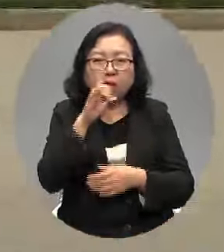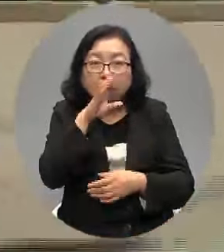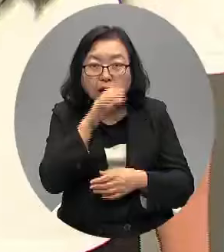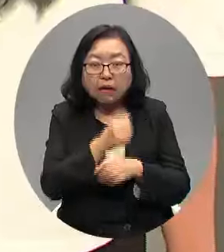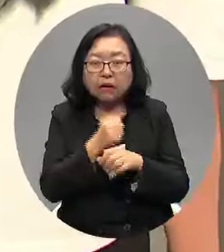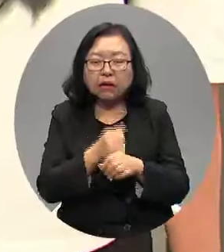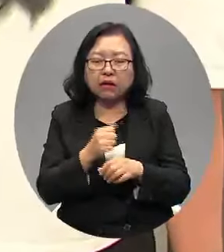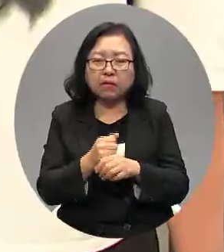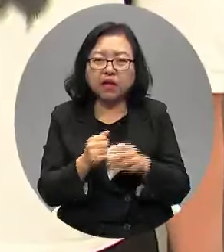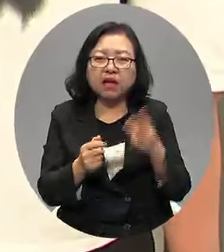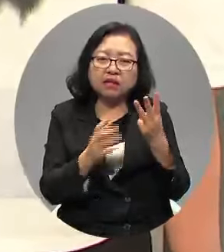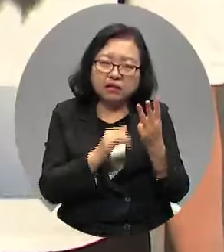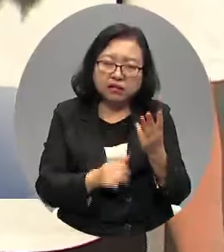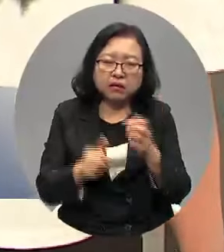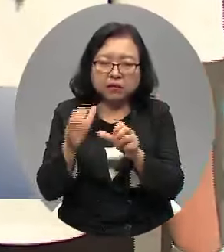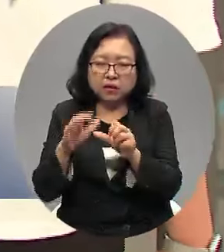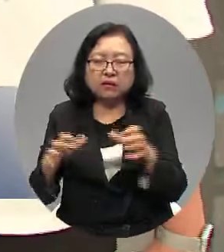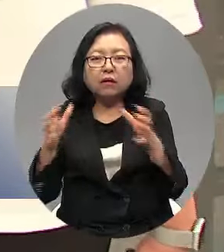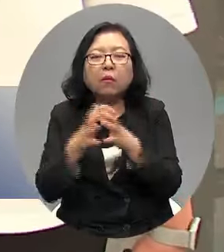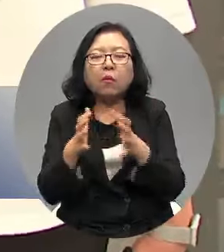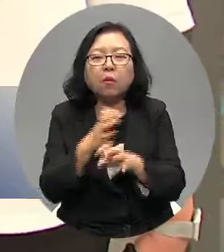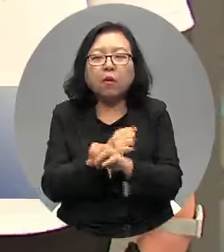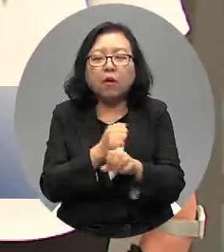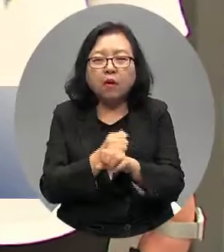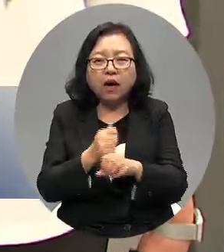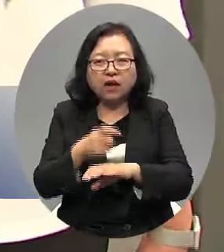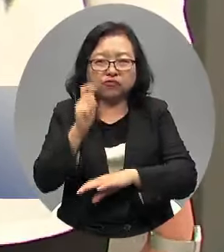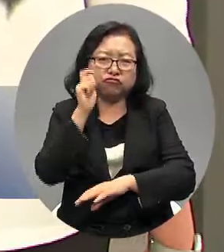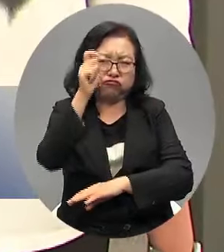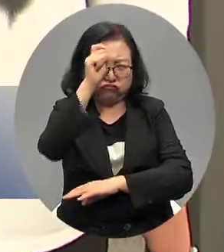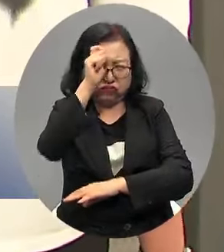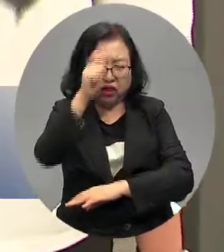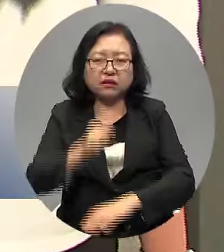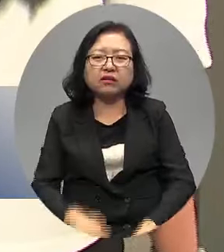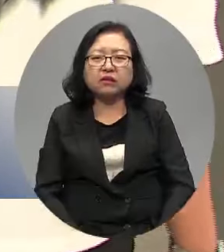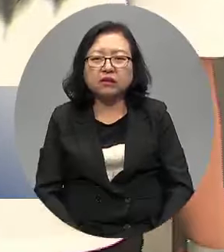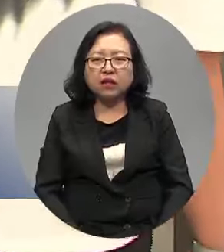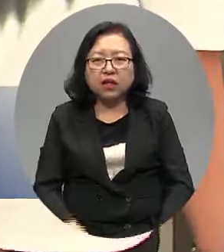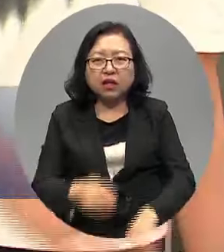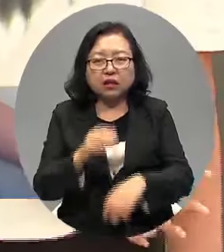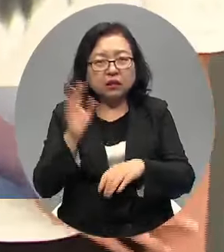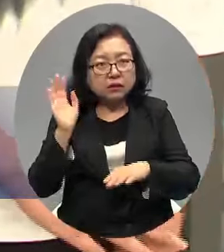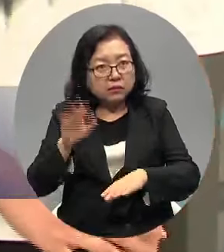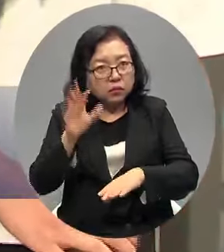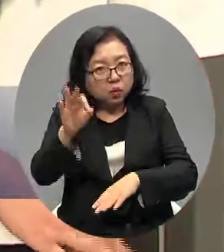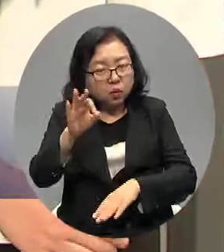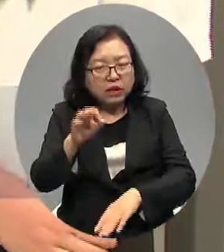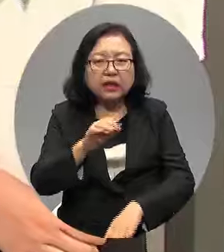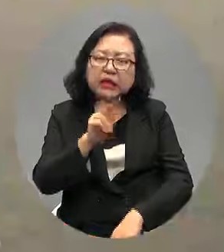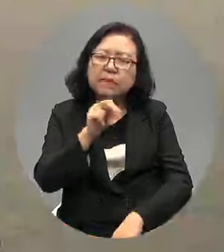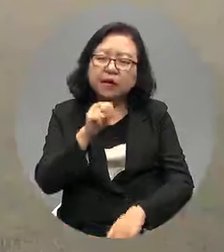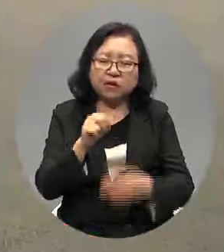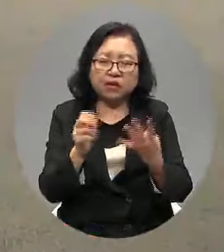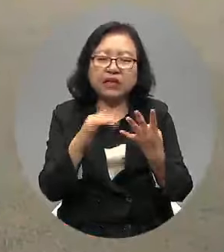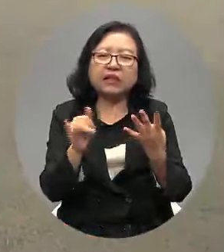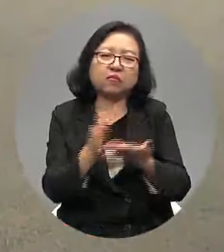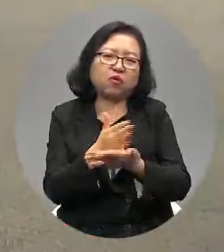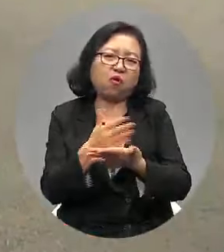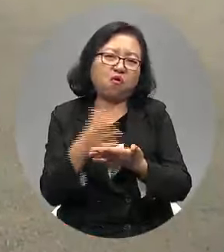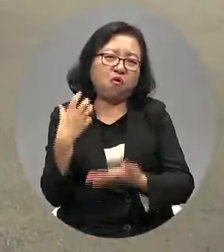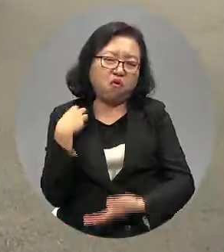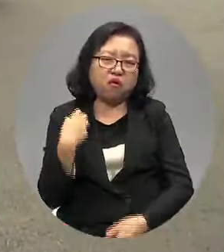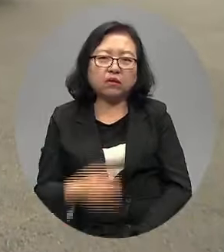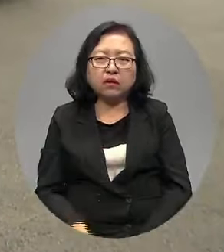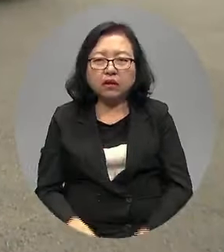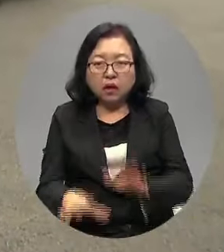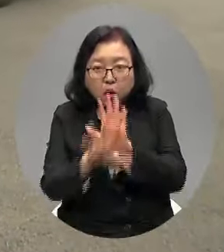있습니다. 택시비 한 대충 2만 원 안쪽으로 나오고 있어요, 지금. 4명이 나눠서? 네, 4명이서 나눠서. 코로나19 이후 손님이